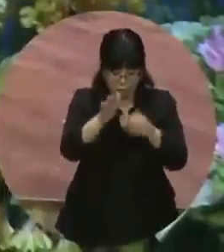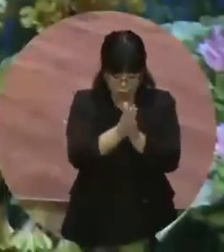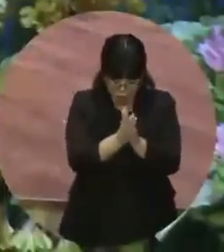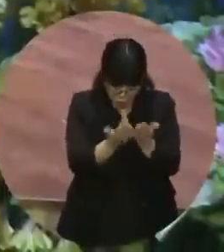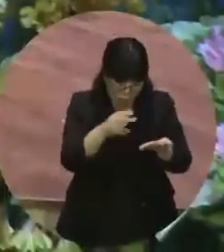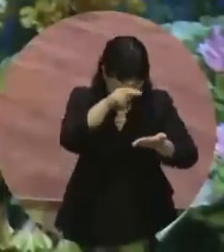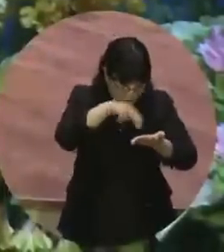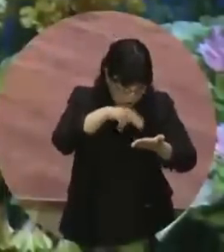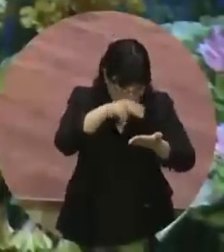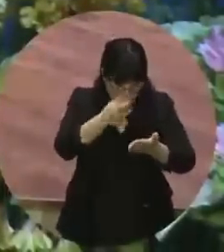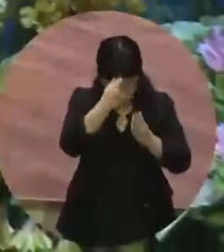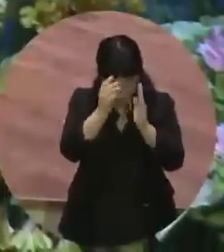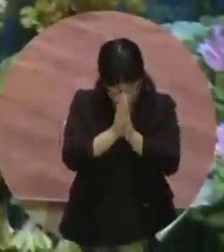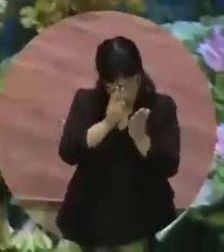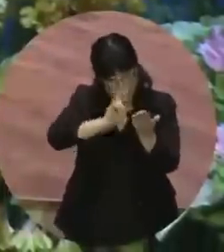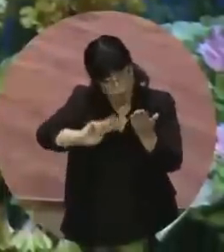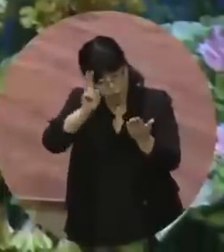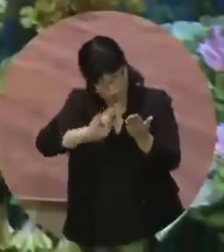교회라. 자 우리